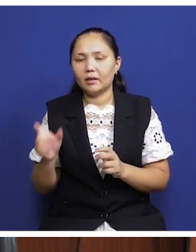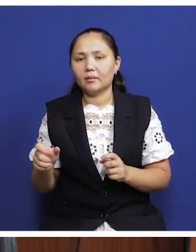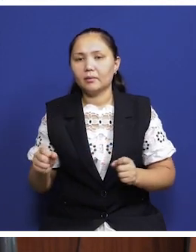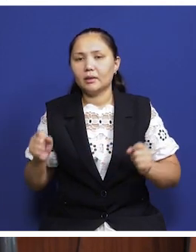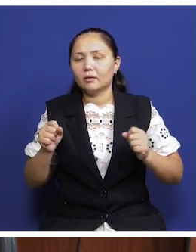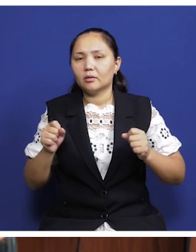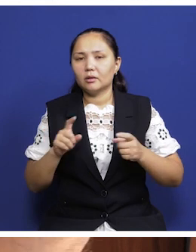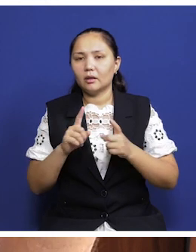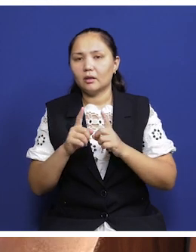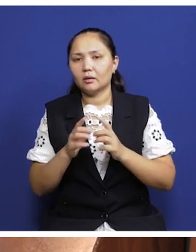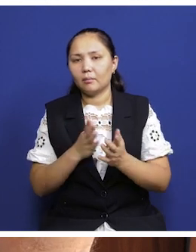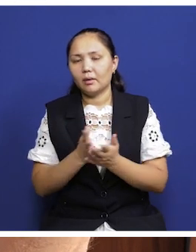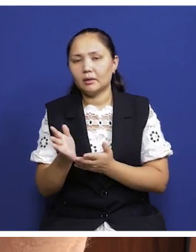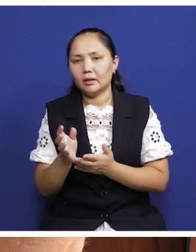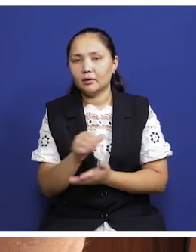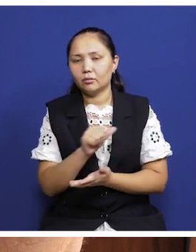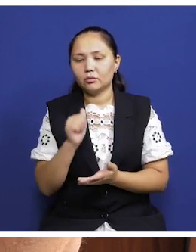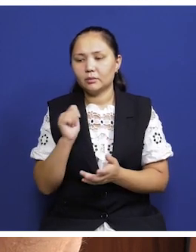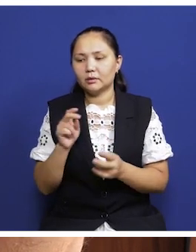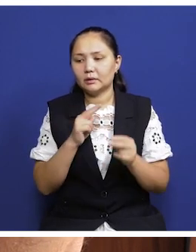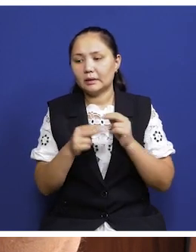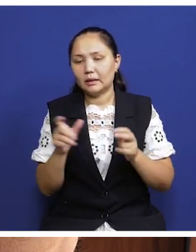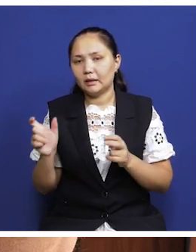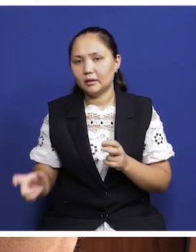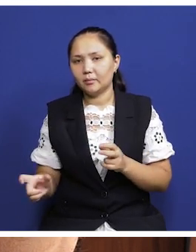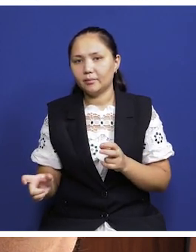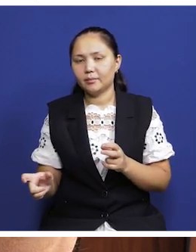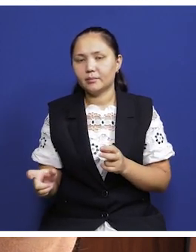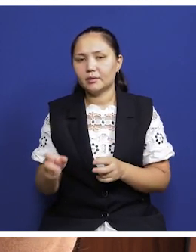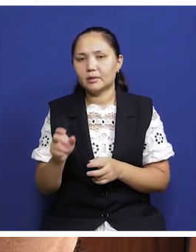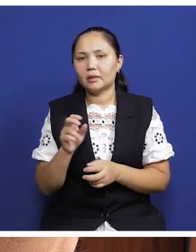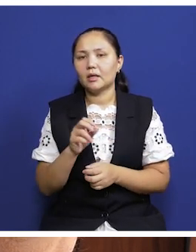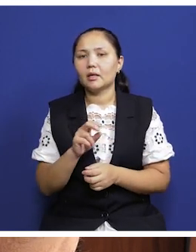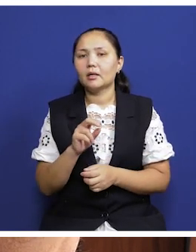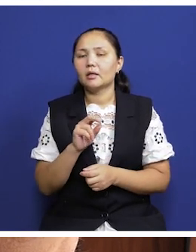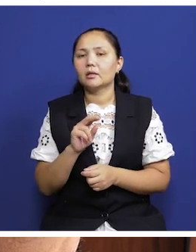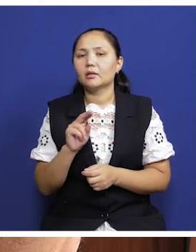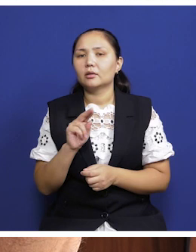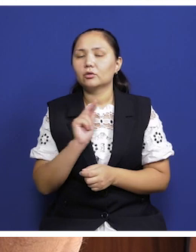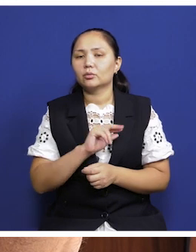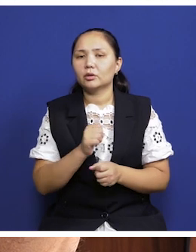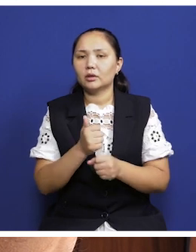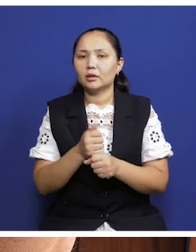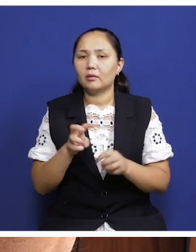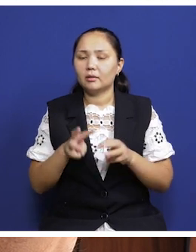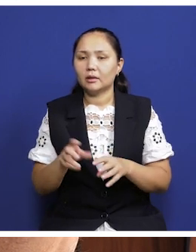алған кезде осы өзіміздің жергілікті кәсіпкер шаруа қожалығының төрағасы қазіргі мәслихат